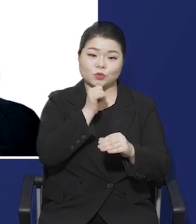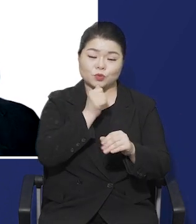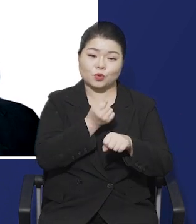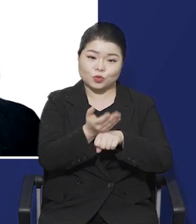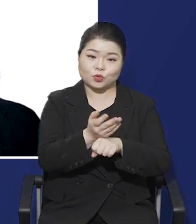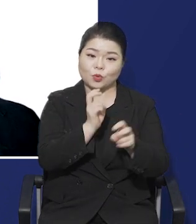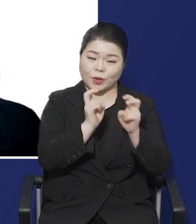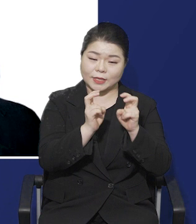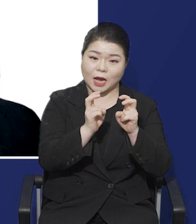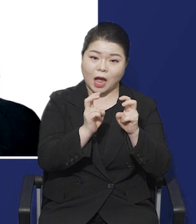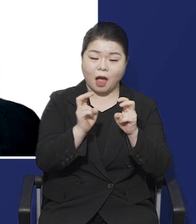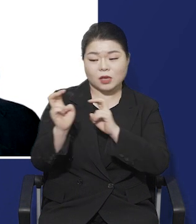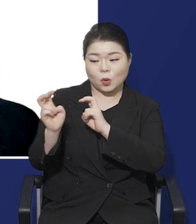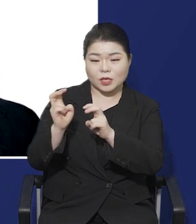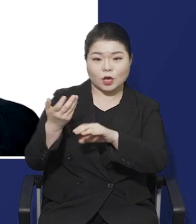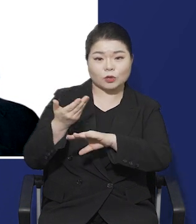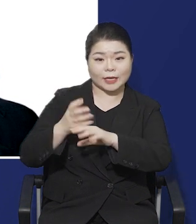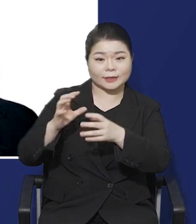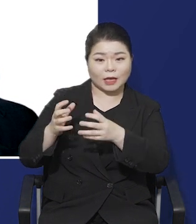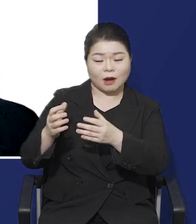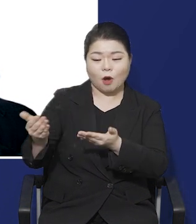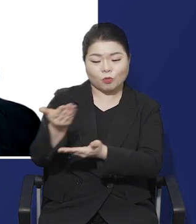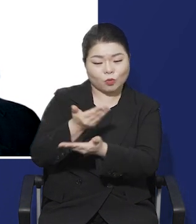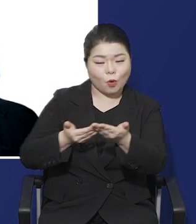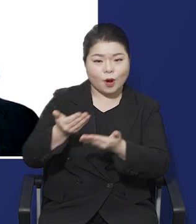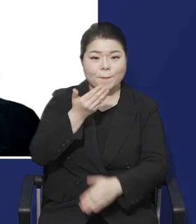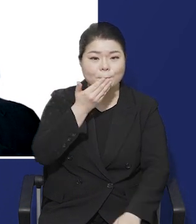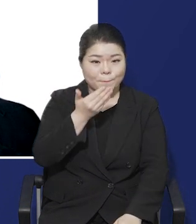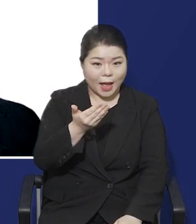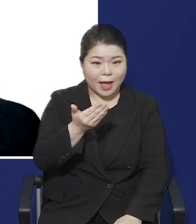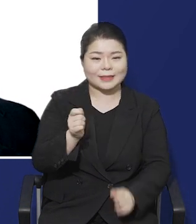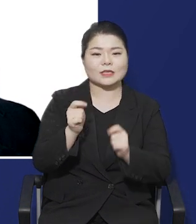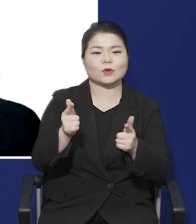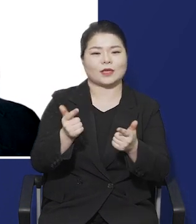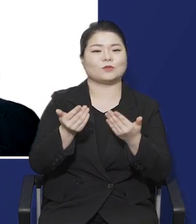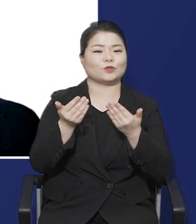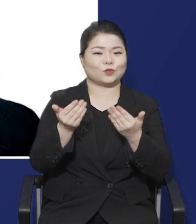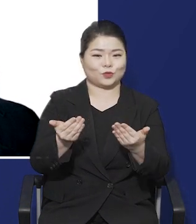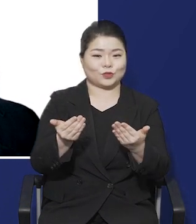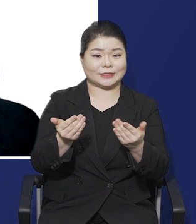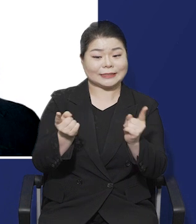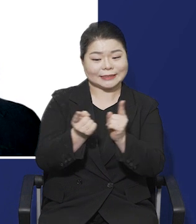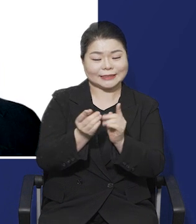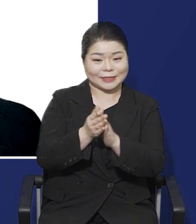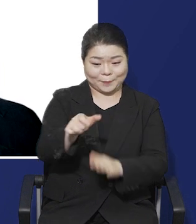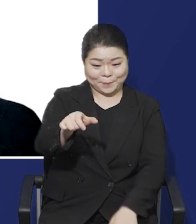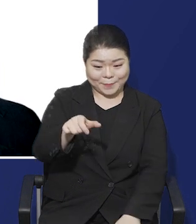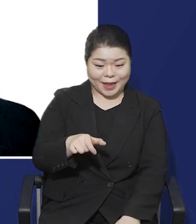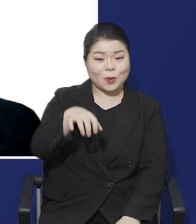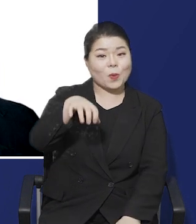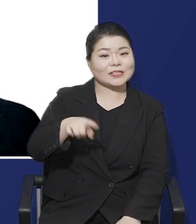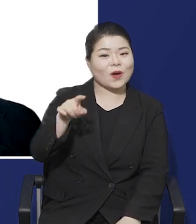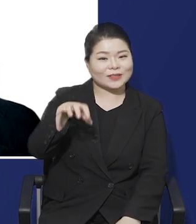중소수출업자가 수출입 기업 및 국제 바이어와 교류할 수 있는 그러한 기회를 주는 장소가